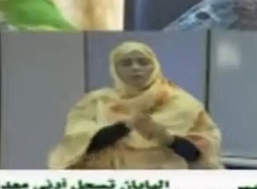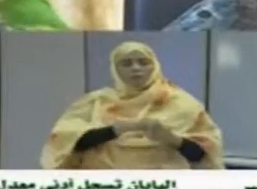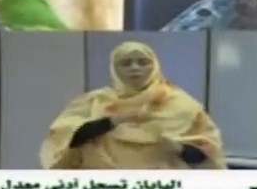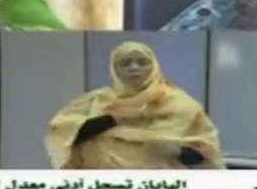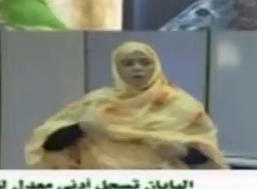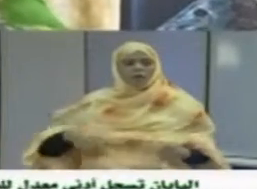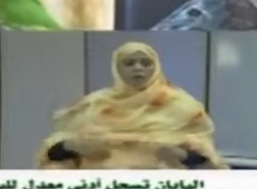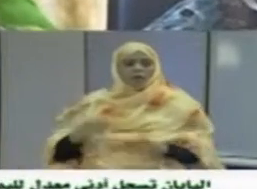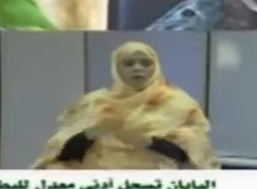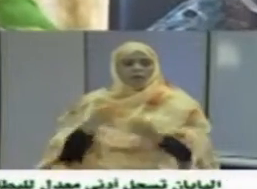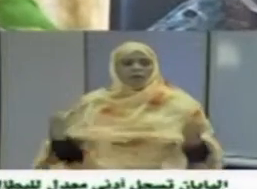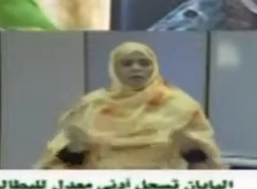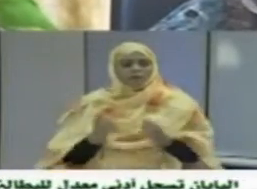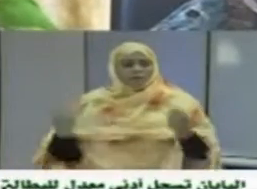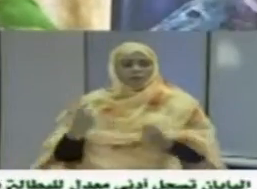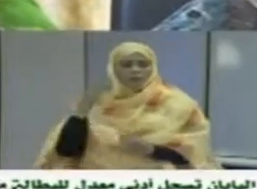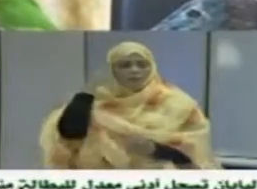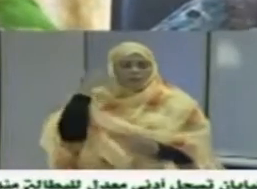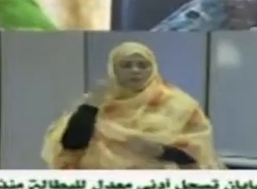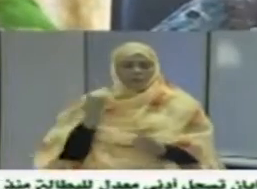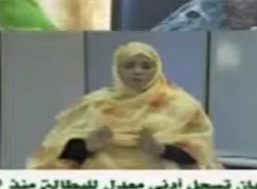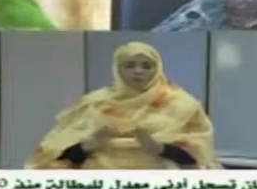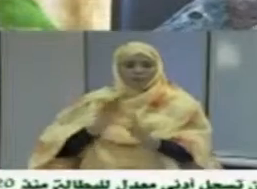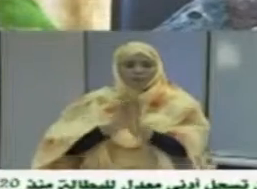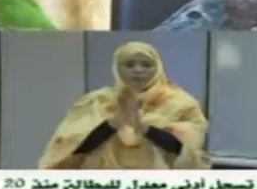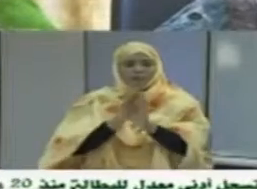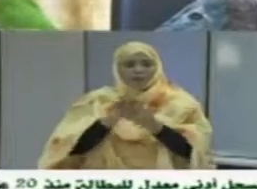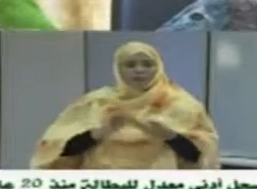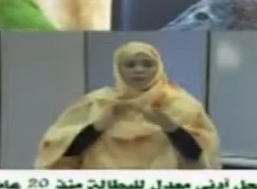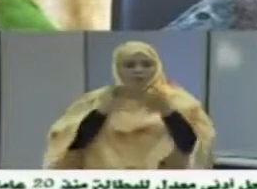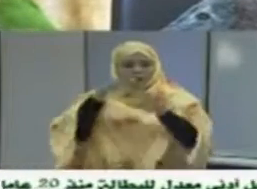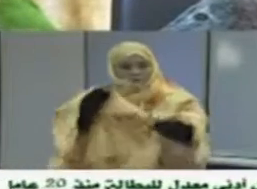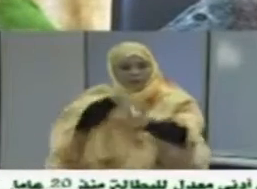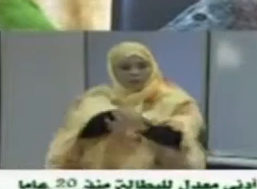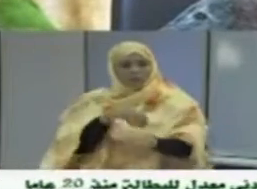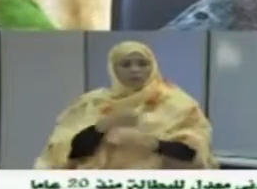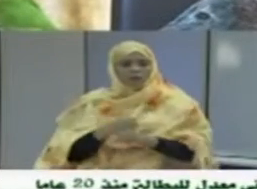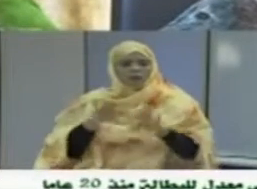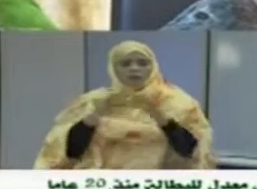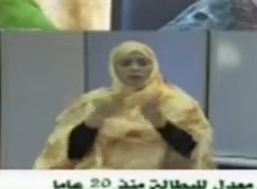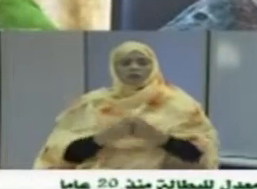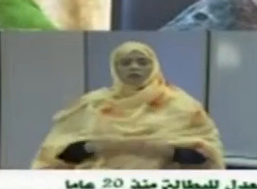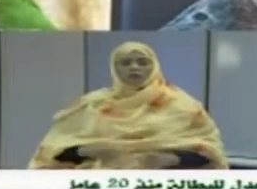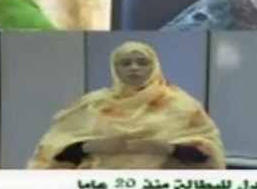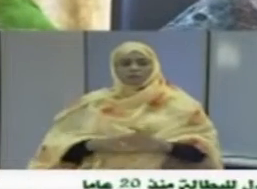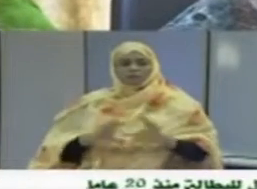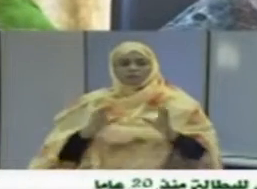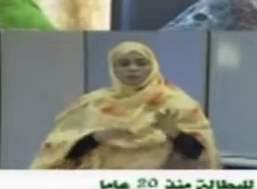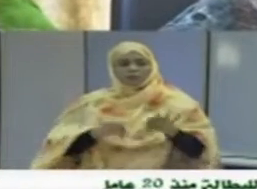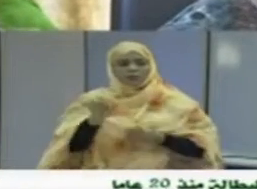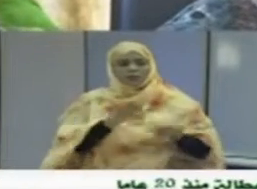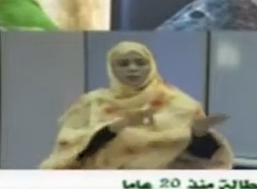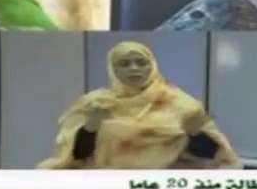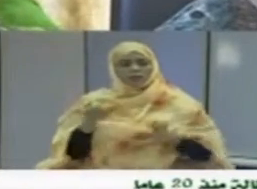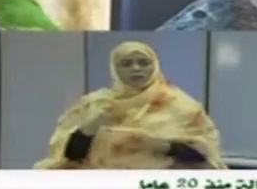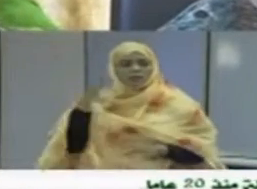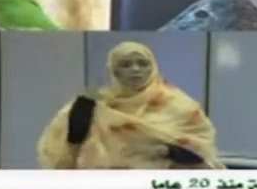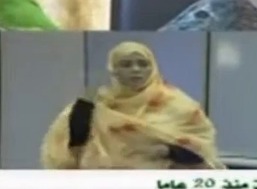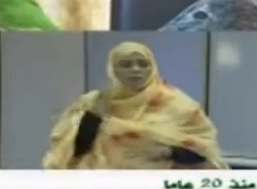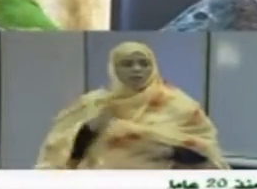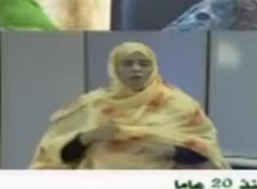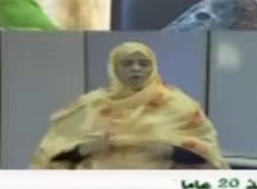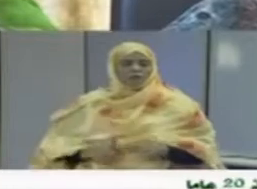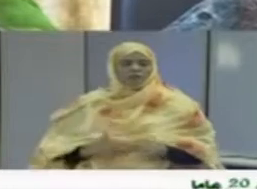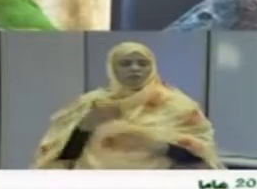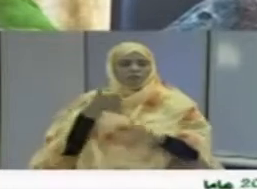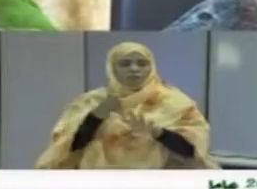المبذولة من أجل تحسين أوضاع النساء الموريتانيات ودمجهن بشكل أفضل في الحياة الاجتماعية والسياسية وتعزيز حضورهن